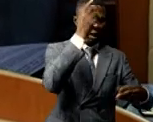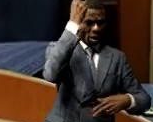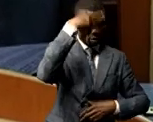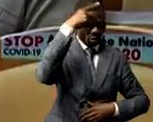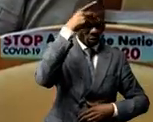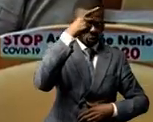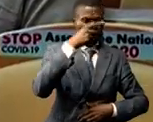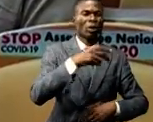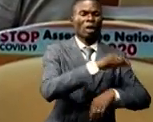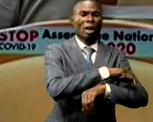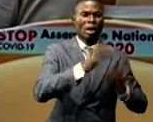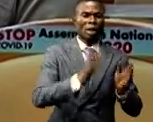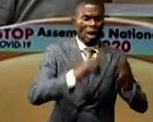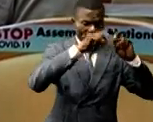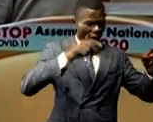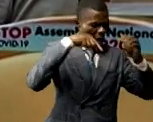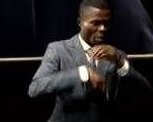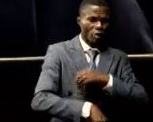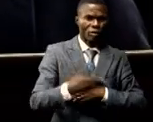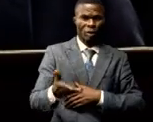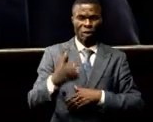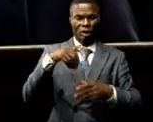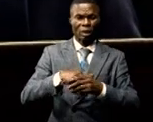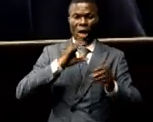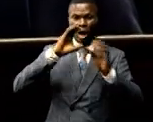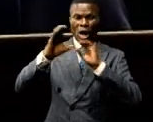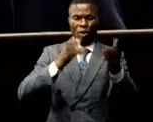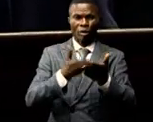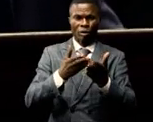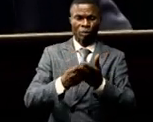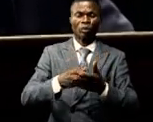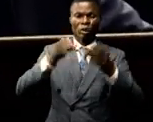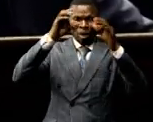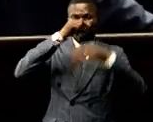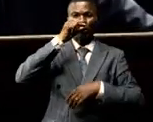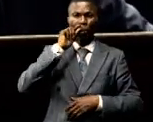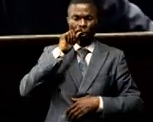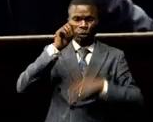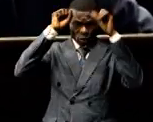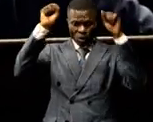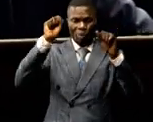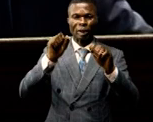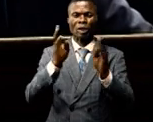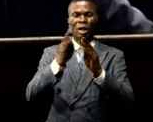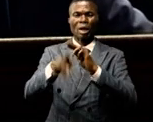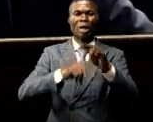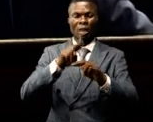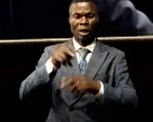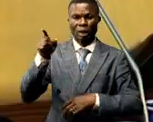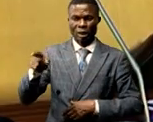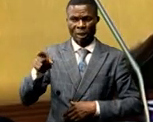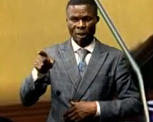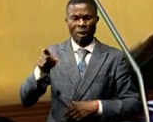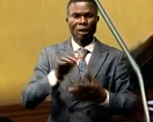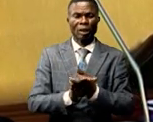juridique pour une analyse approfondie. Dans sa communication, le speaker de la Chambre basse du Parlement, Christophe Mbosoko Diapoanga,